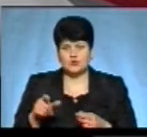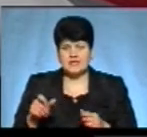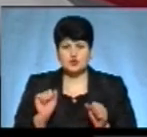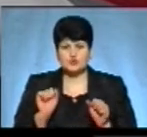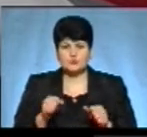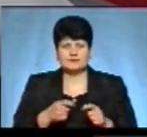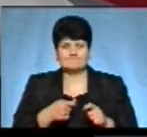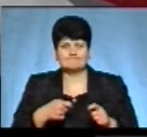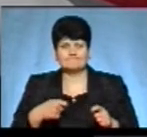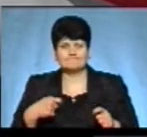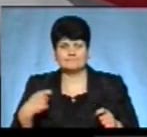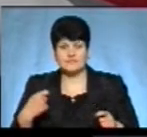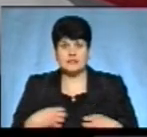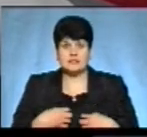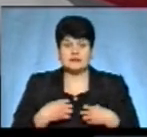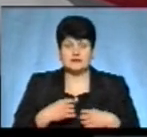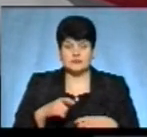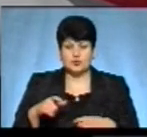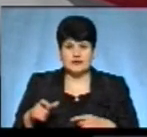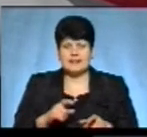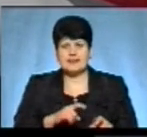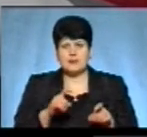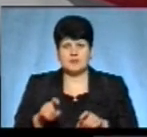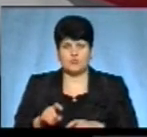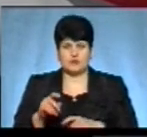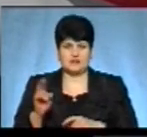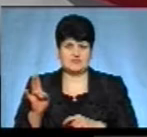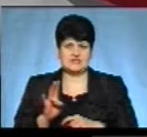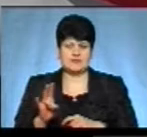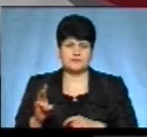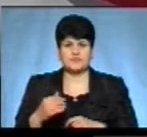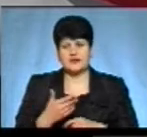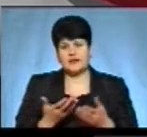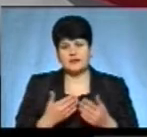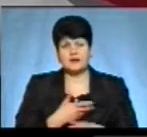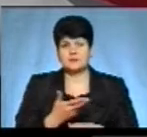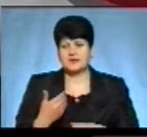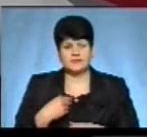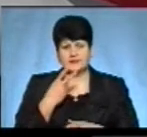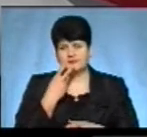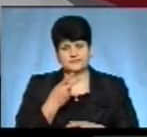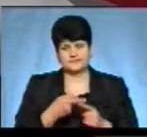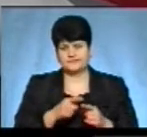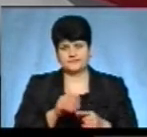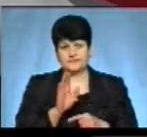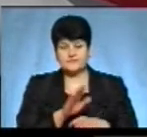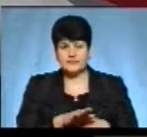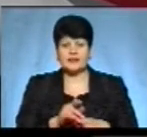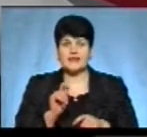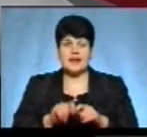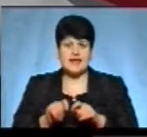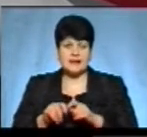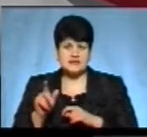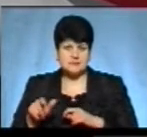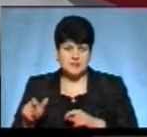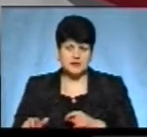чином гальмувалися, лякалися і не переходили цю церкву. Але ми не зважаємо на це. І експерти, і